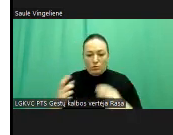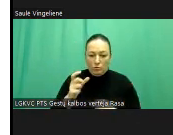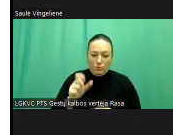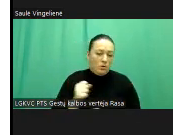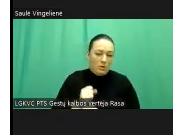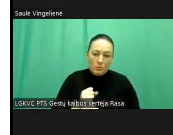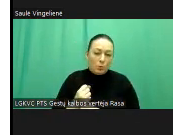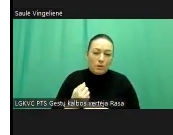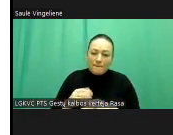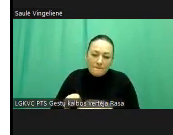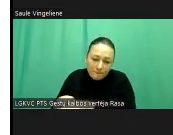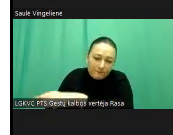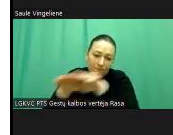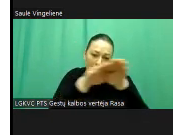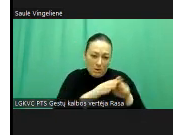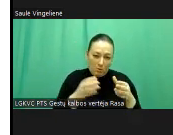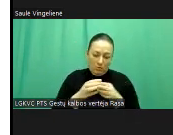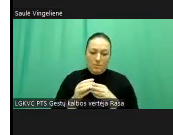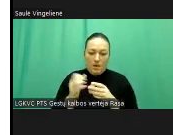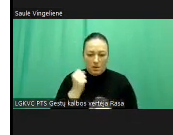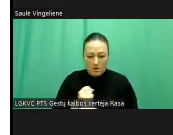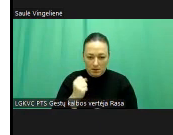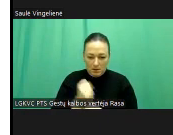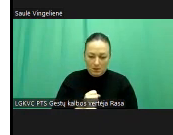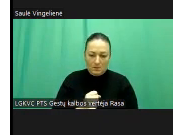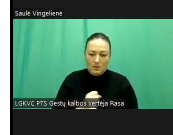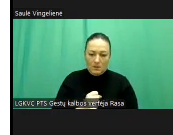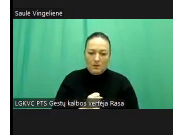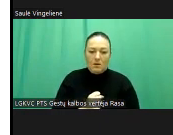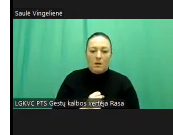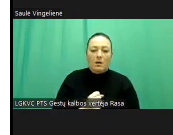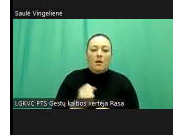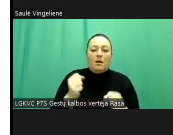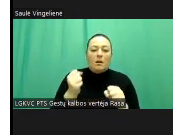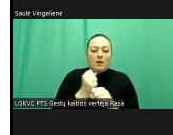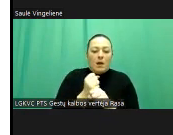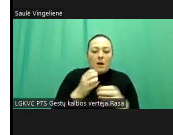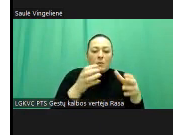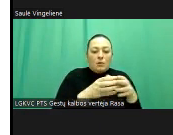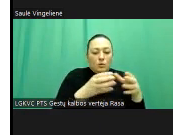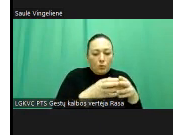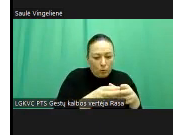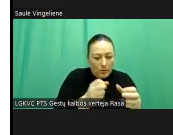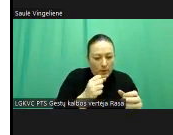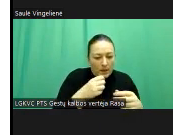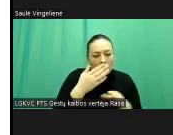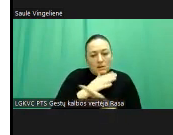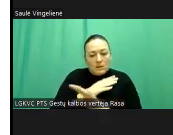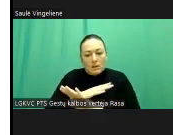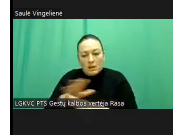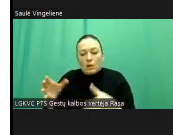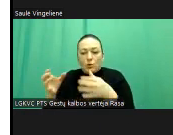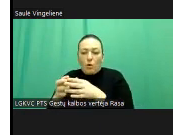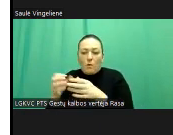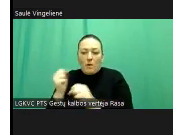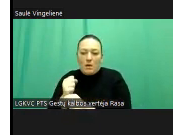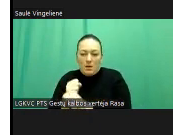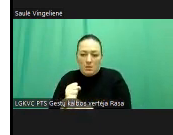individų grupės darbas. Ir darbas grupėje skiriasi nuo komandinio darbo. Komandinis darbas yra